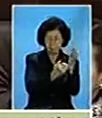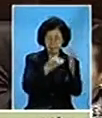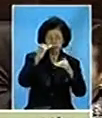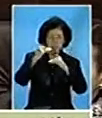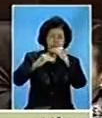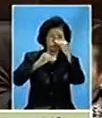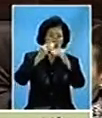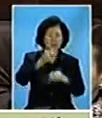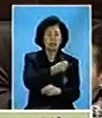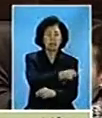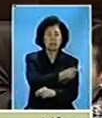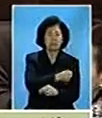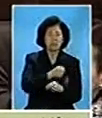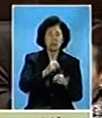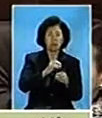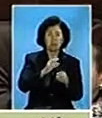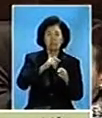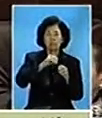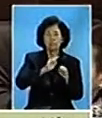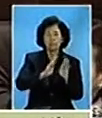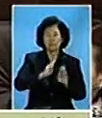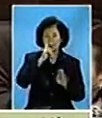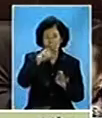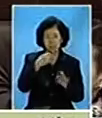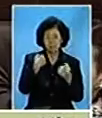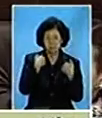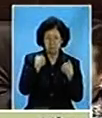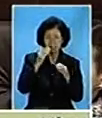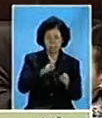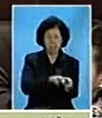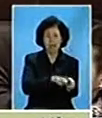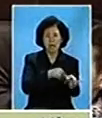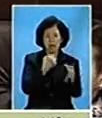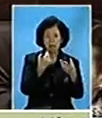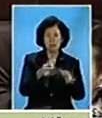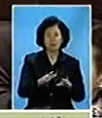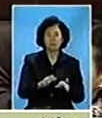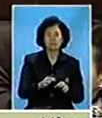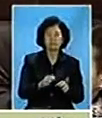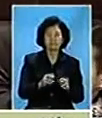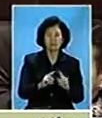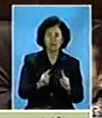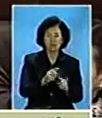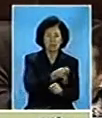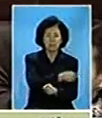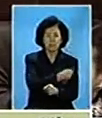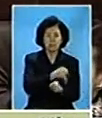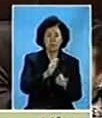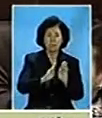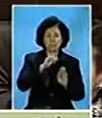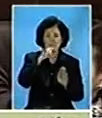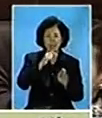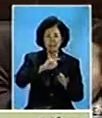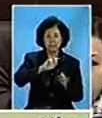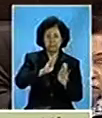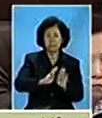การแพทย์แผนไทยนั้นได้มีพัฒนาการมาเนิ่นนานแล้วนะครับแล้วก็การแพทย์แผนไทยประยุกต์นั้นก็ได้มามี